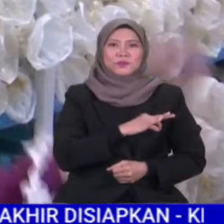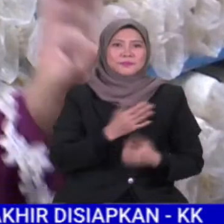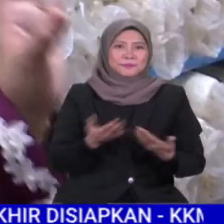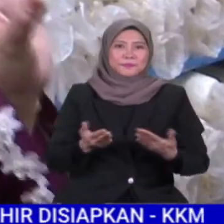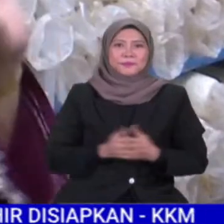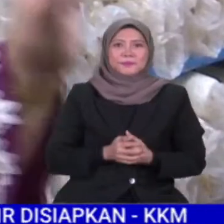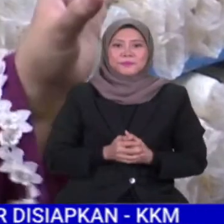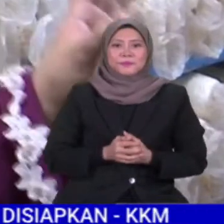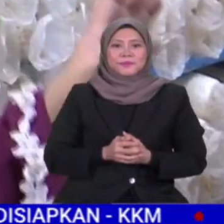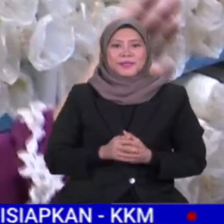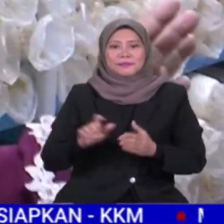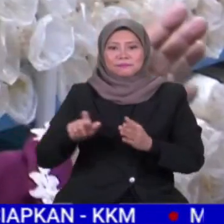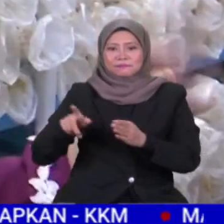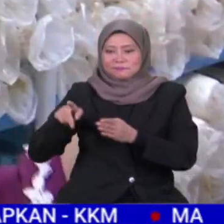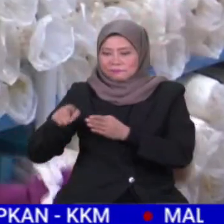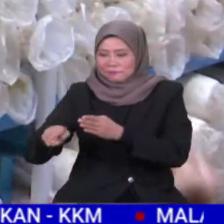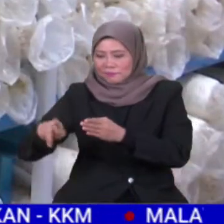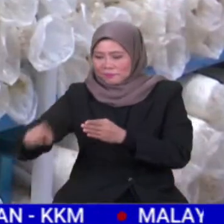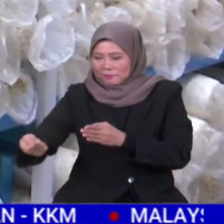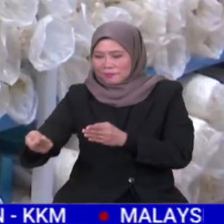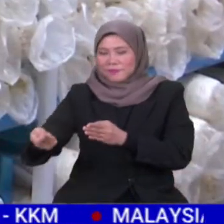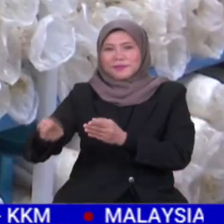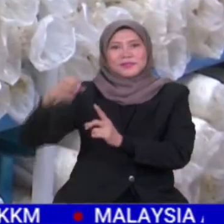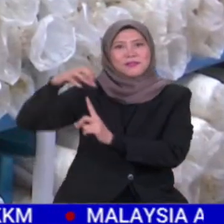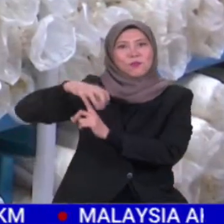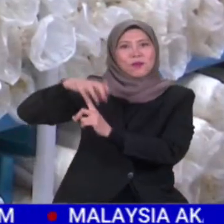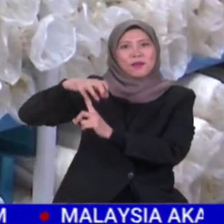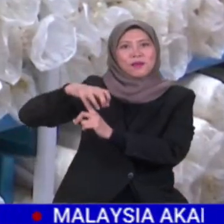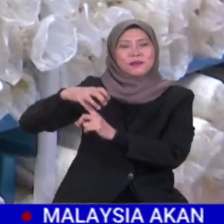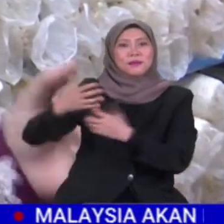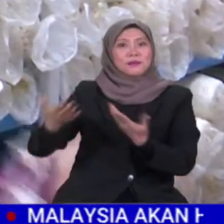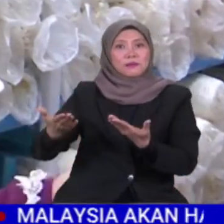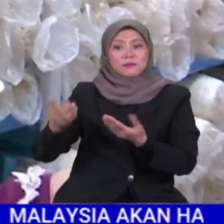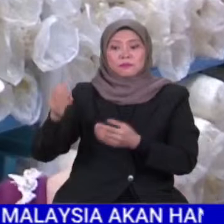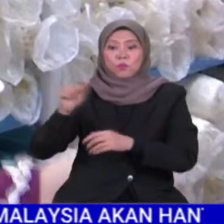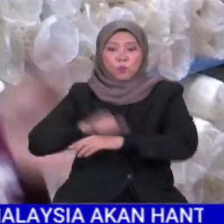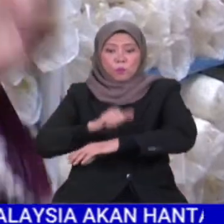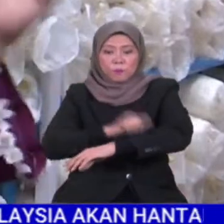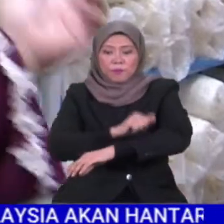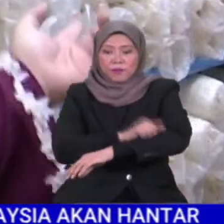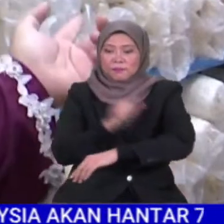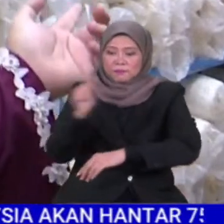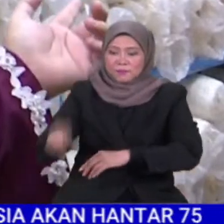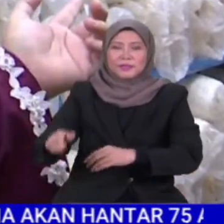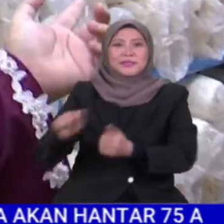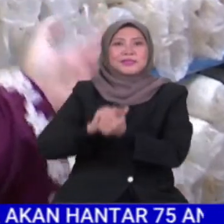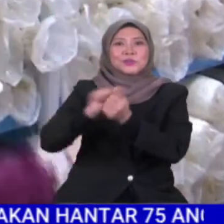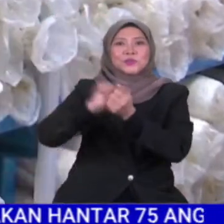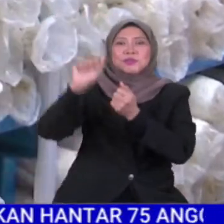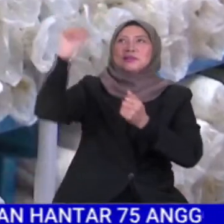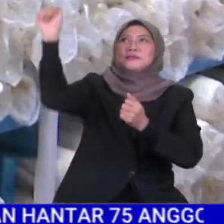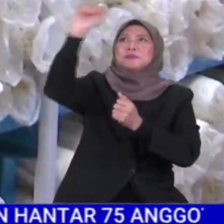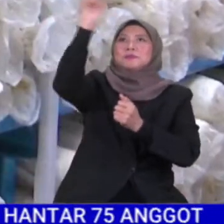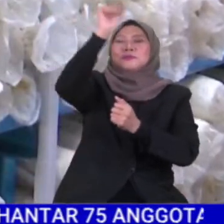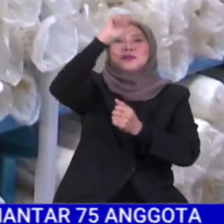segi petik cendawan, dapat upah petik, upah cuci kipas,